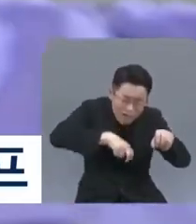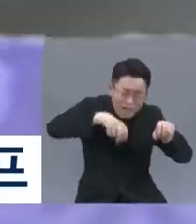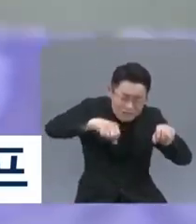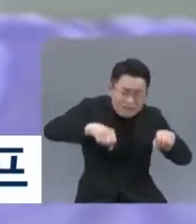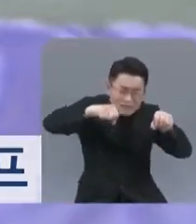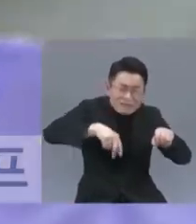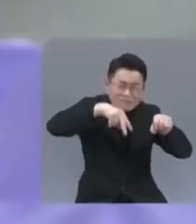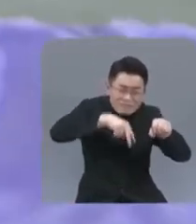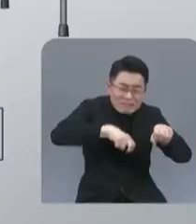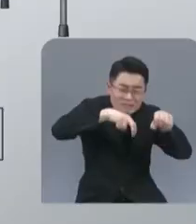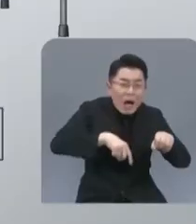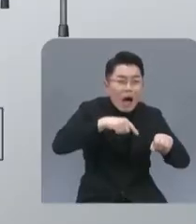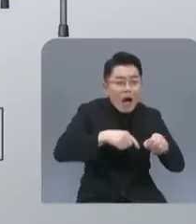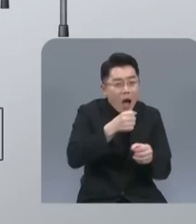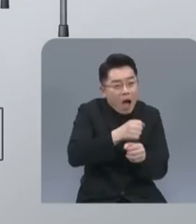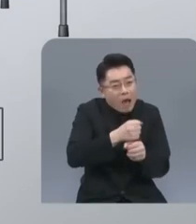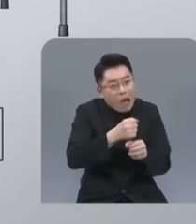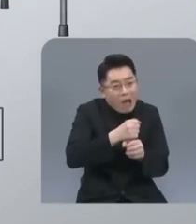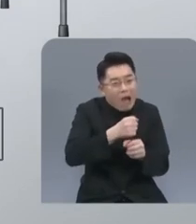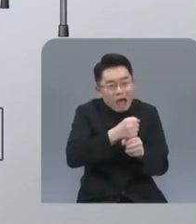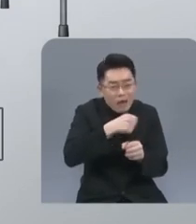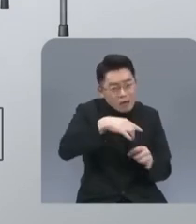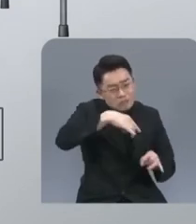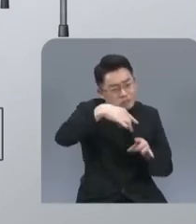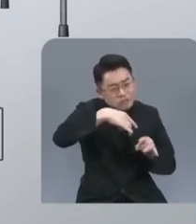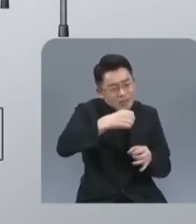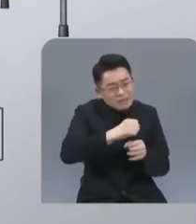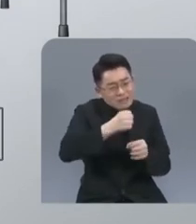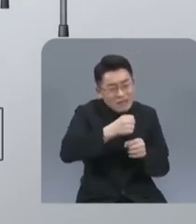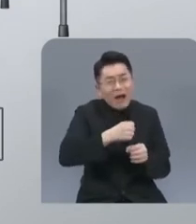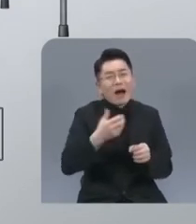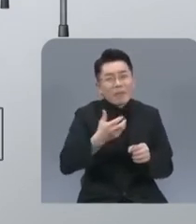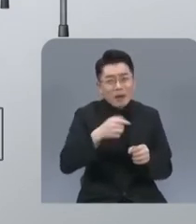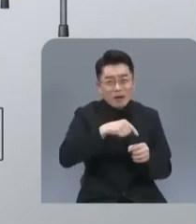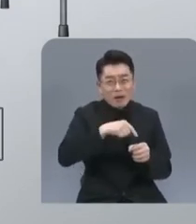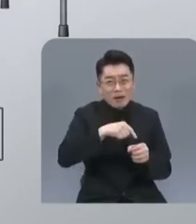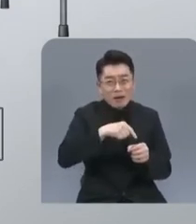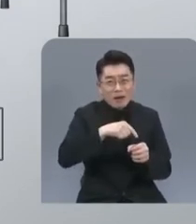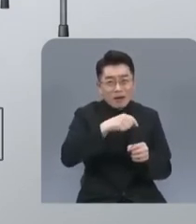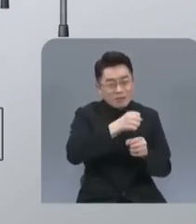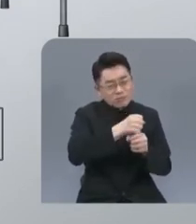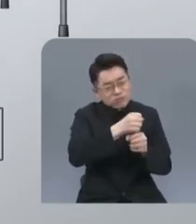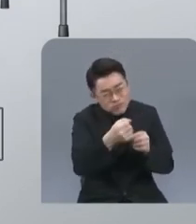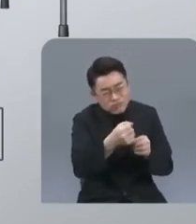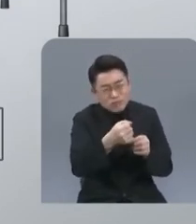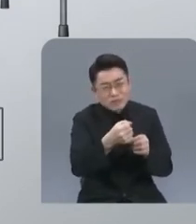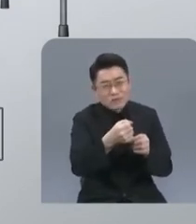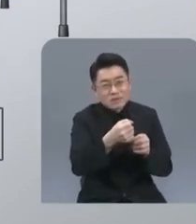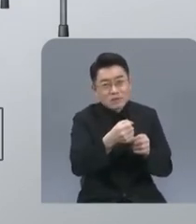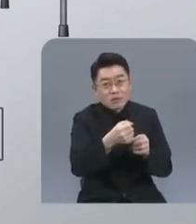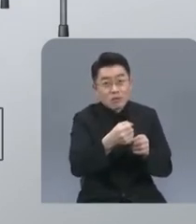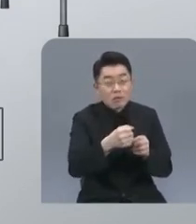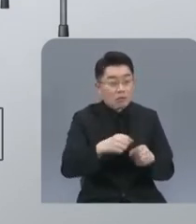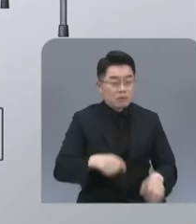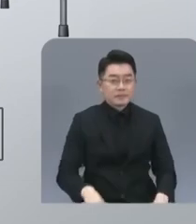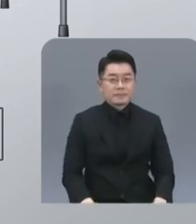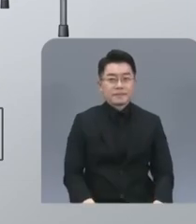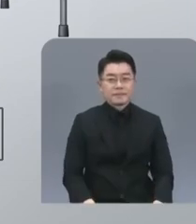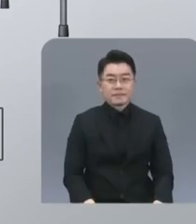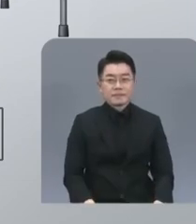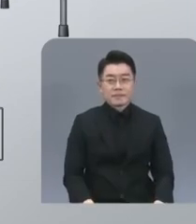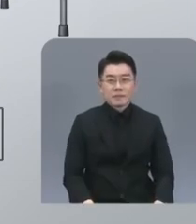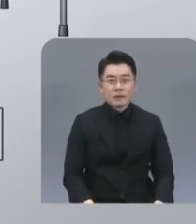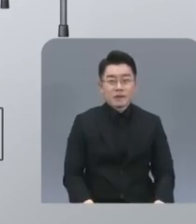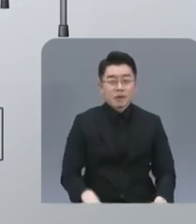반동만으로 점프했습니다. 이로 인한 반발력이 다리와 허리를 타고 척추로 전달돼 반복적으로 충격이